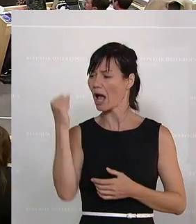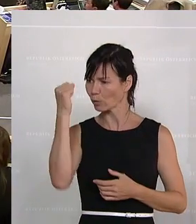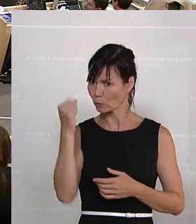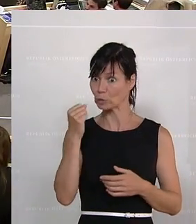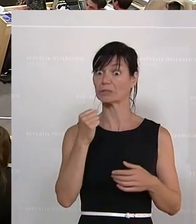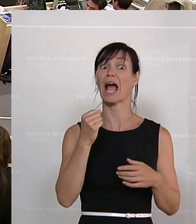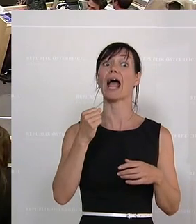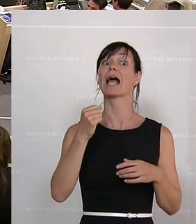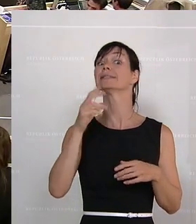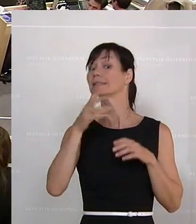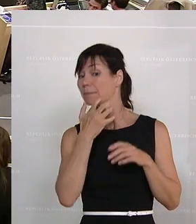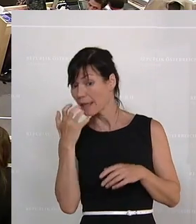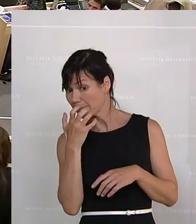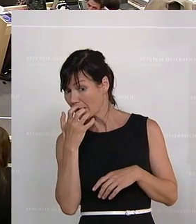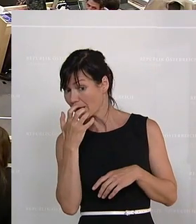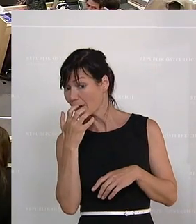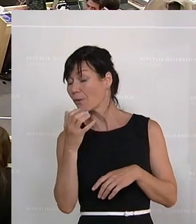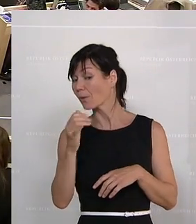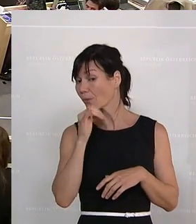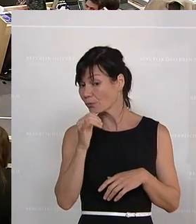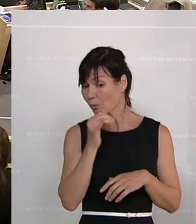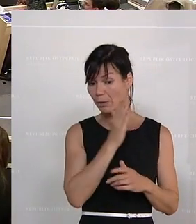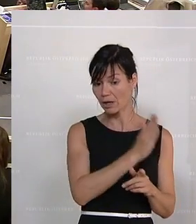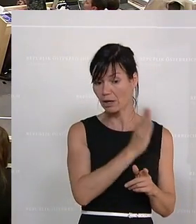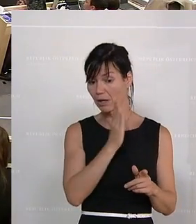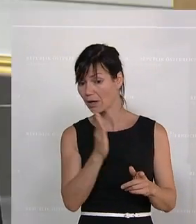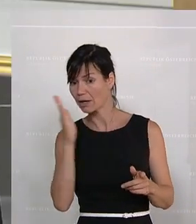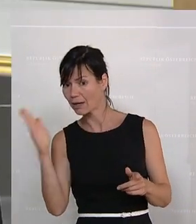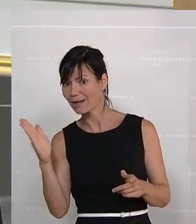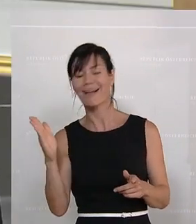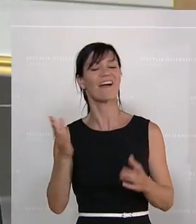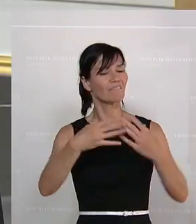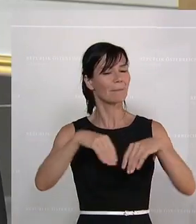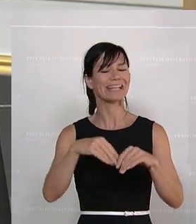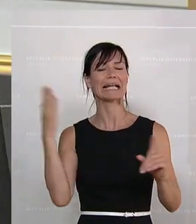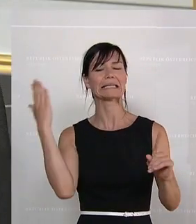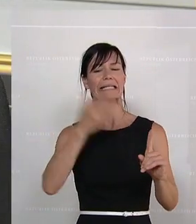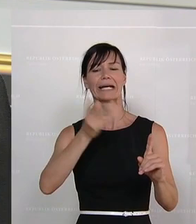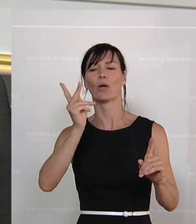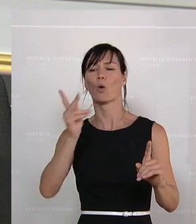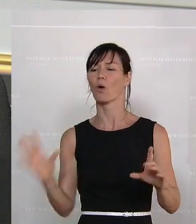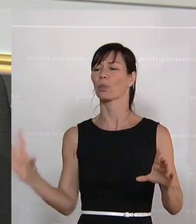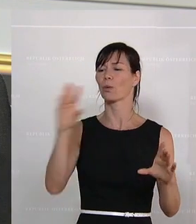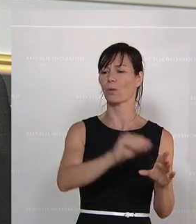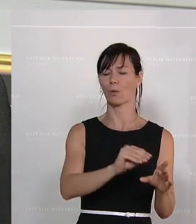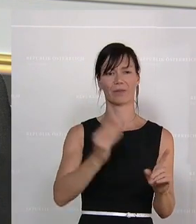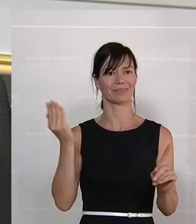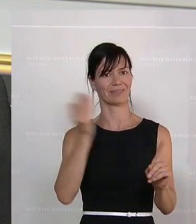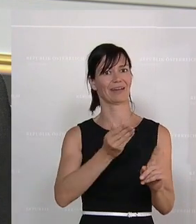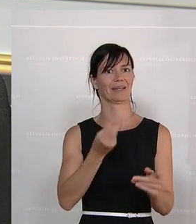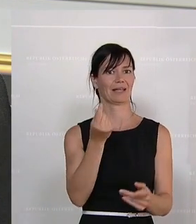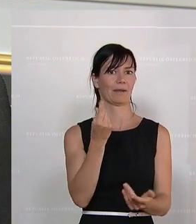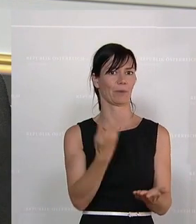im oktober werden familien direkt geld auf ihr konto überwiesen bekommen